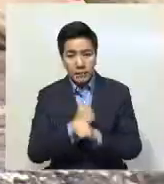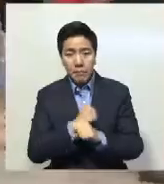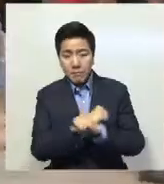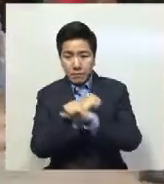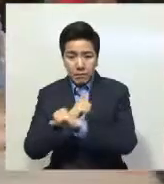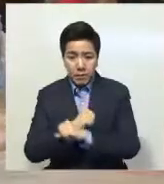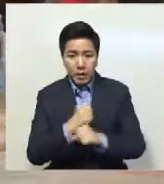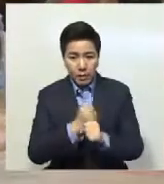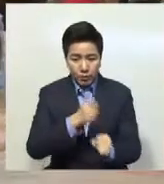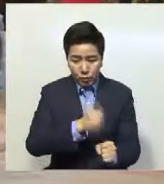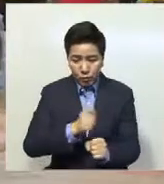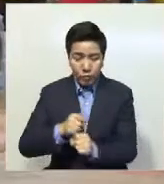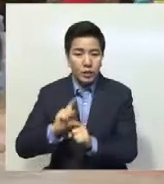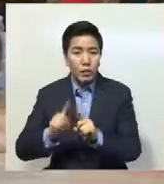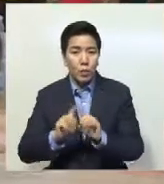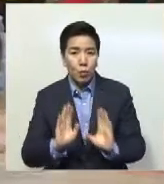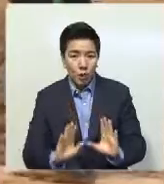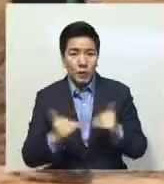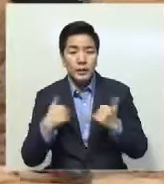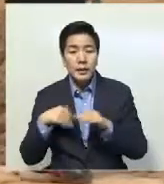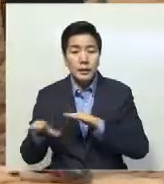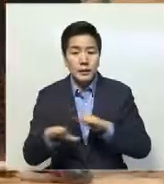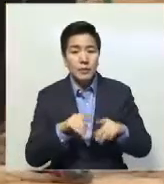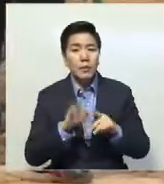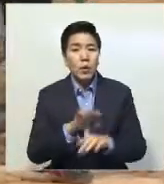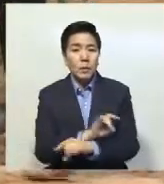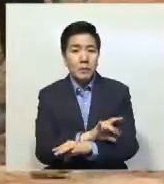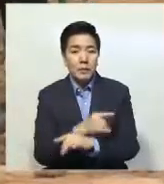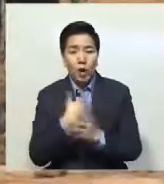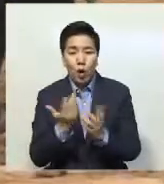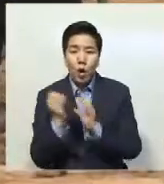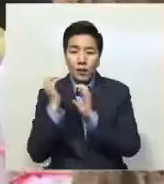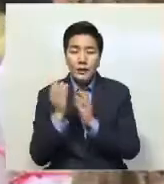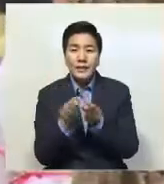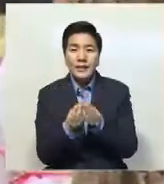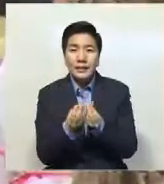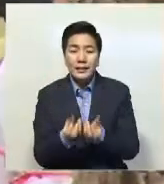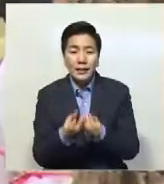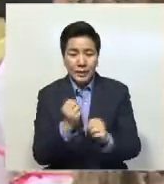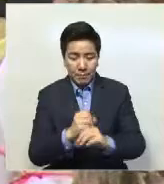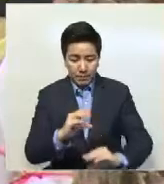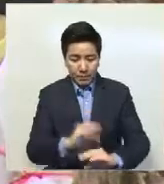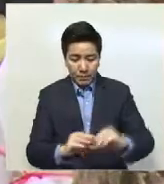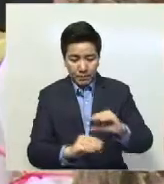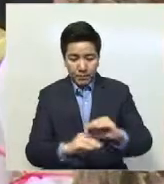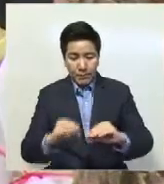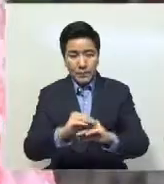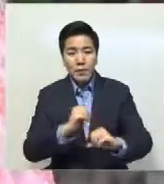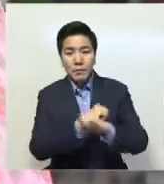และอุดรอยรั่วต่างๆนอกจากนี้ทางเทศบาลเมืองเพชรบุรียังได้สนับสนุนกระสอบทรายเพื่อใช้ไปทำเป็นแนวป้องกันบ้านอีกด้